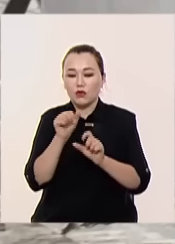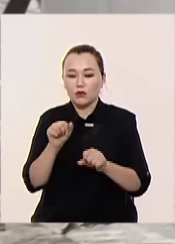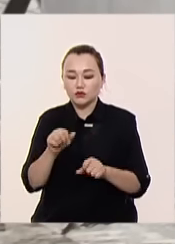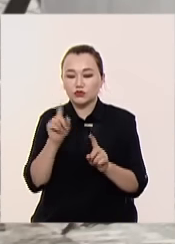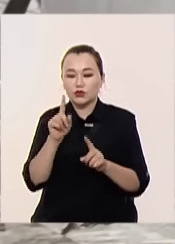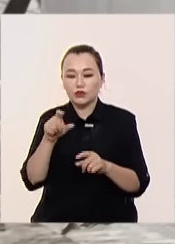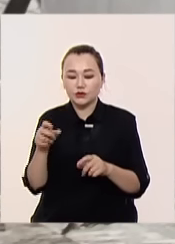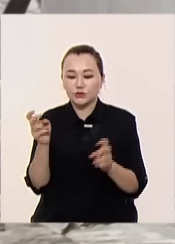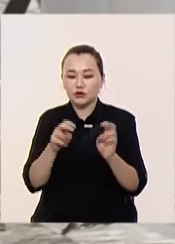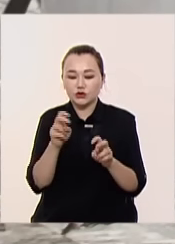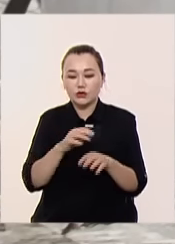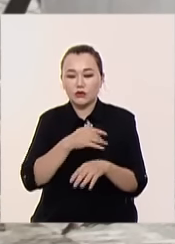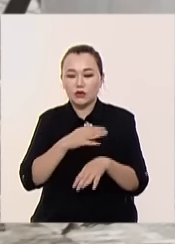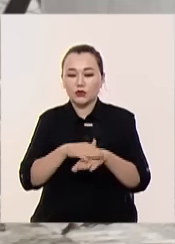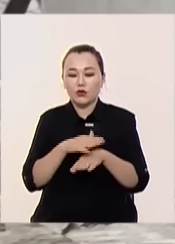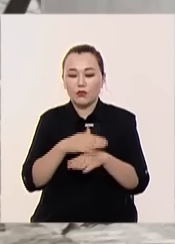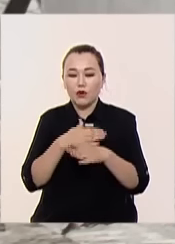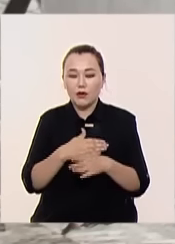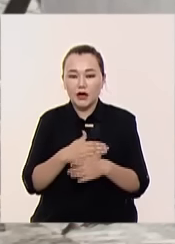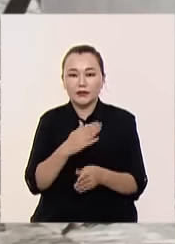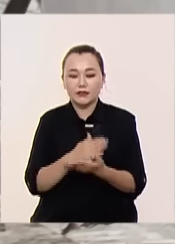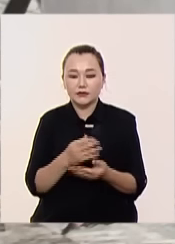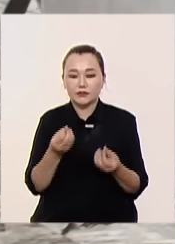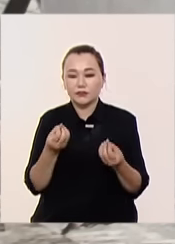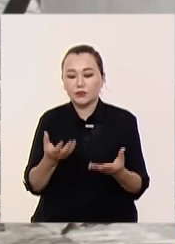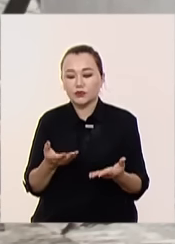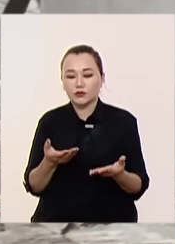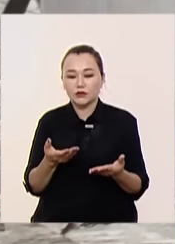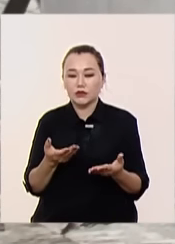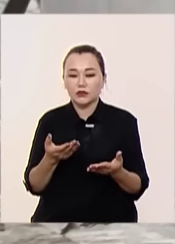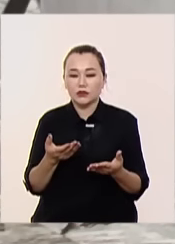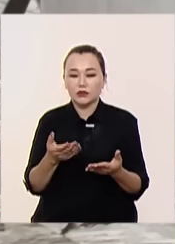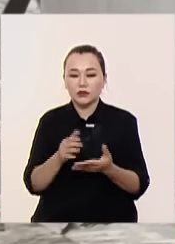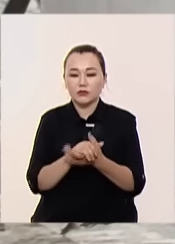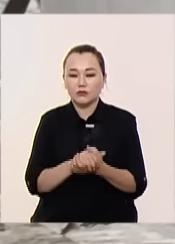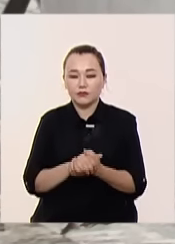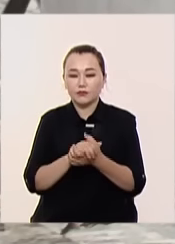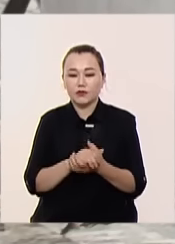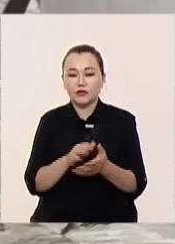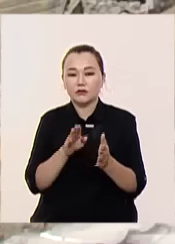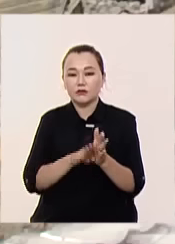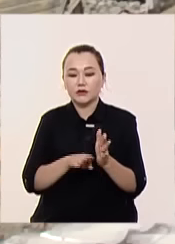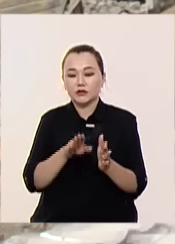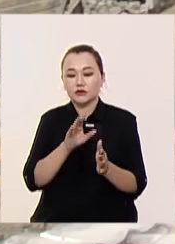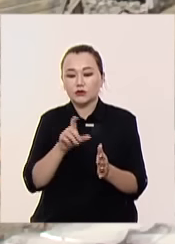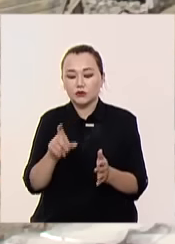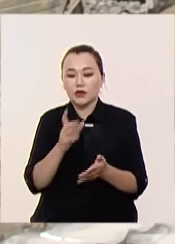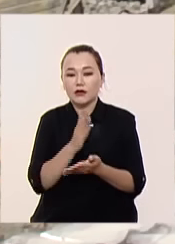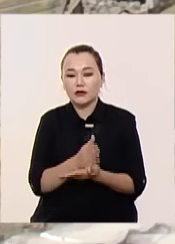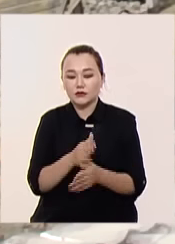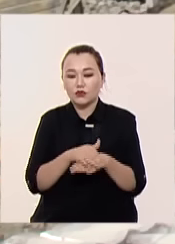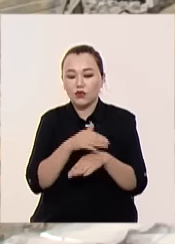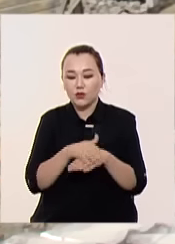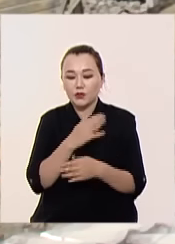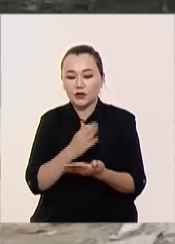что, люди приезжают, волонтеры помогают отовсюду. Просто, ну, мир, как говорится, не без добрых людей. В Акимате говорят,